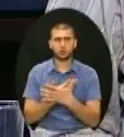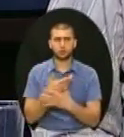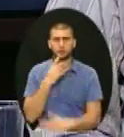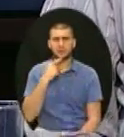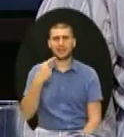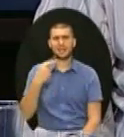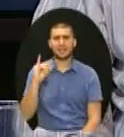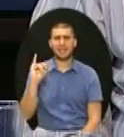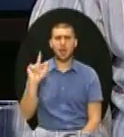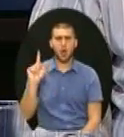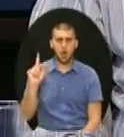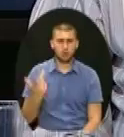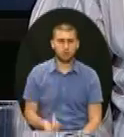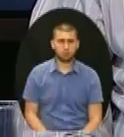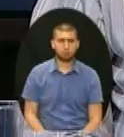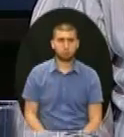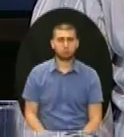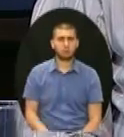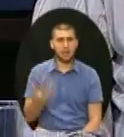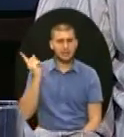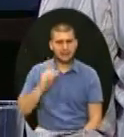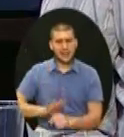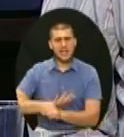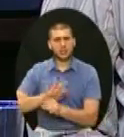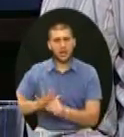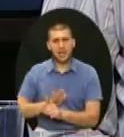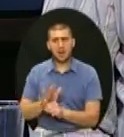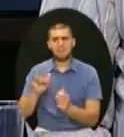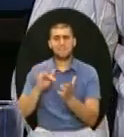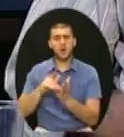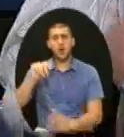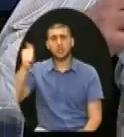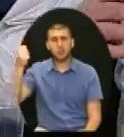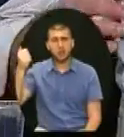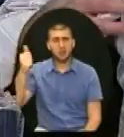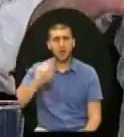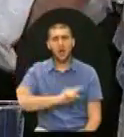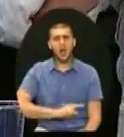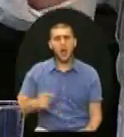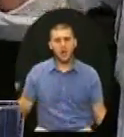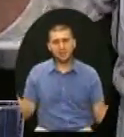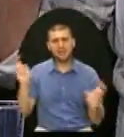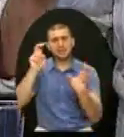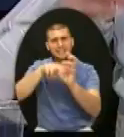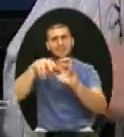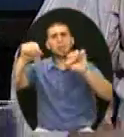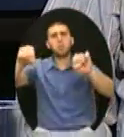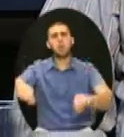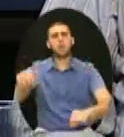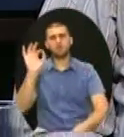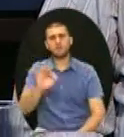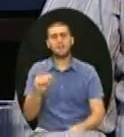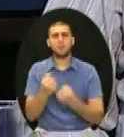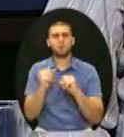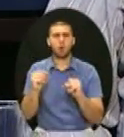גילו, והיה צריך לשכנע אותו שמקור ראשון לא הולך להצטרף לאיזה מונופול שיפגע